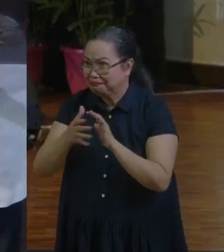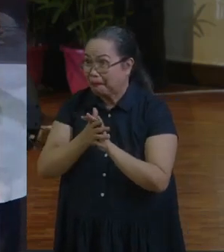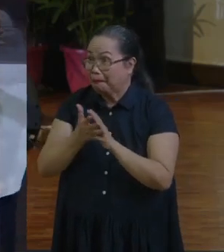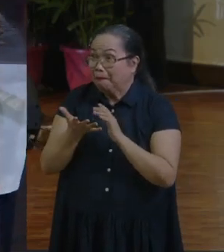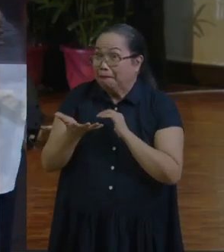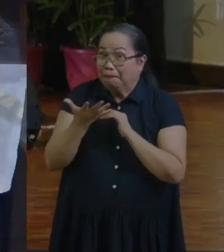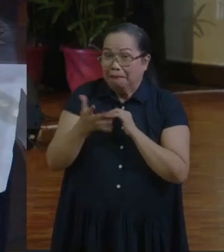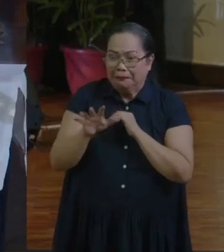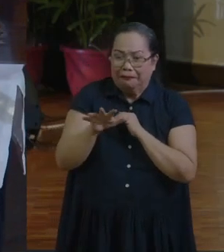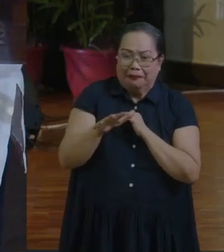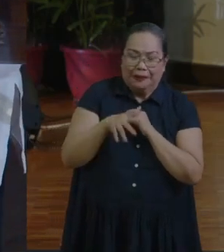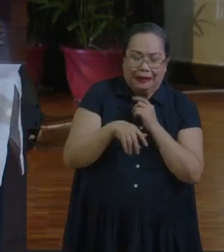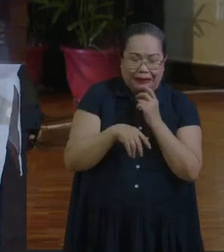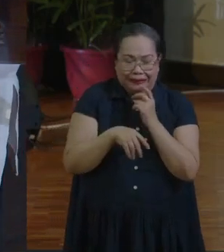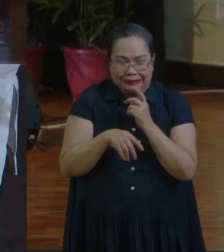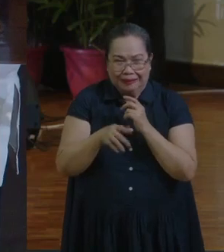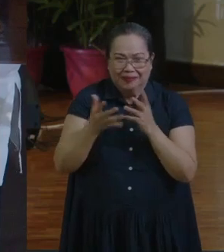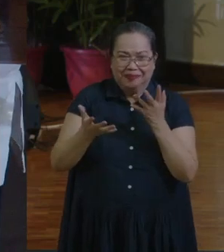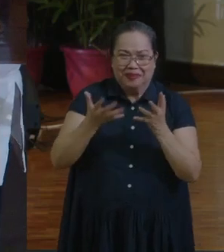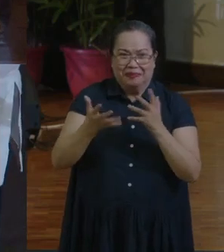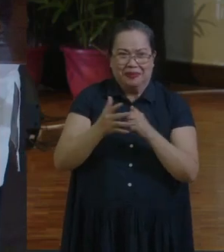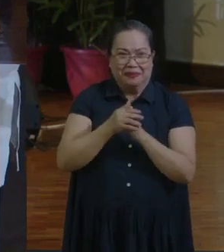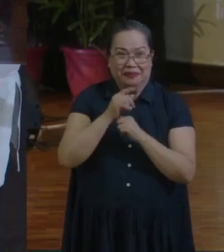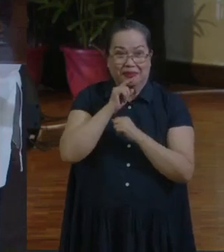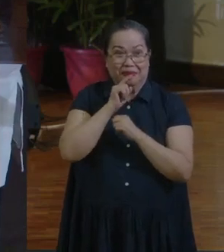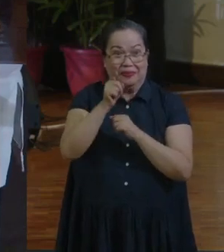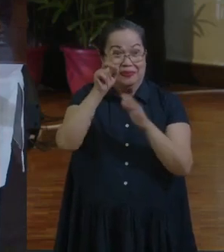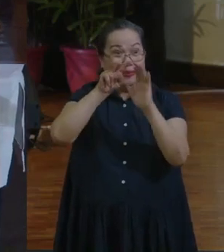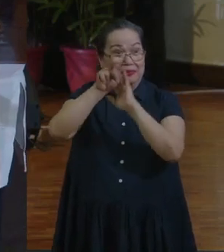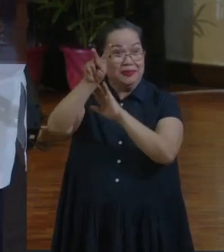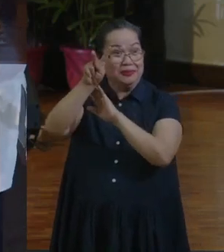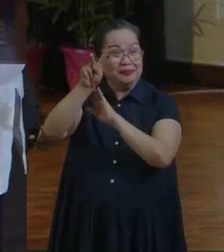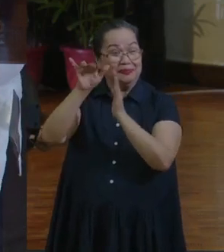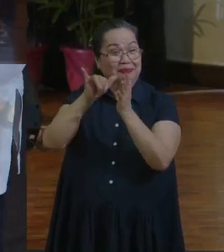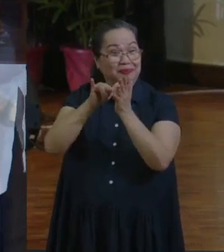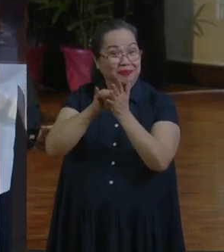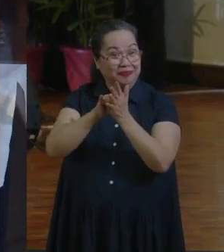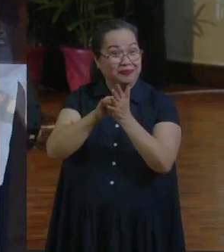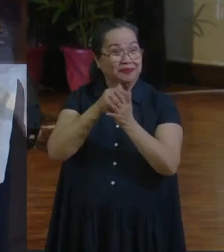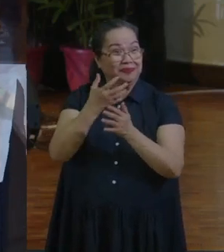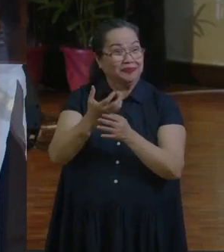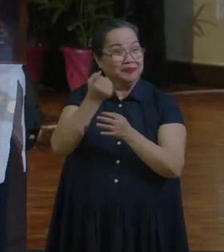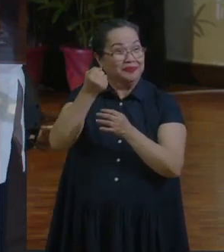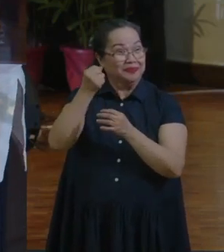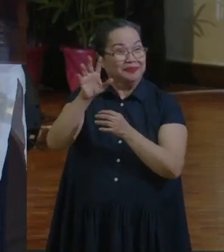marahil ang kanyang pagdududa sa propesiyang nagdaan mismo sa kanya.